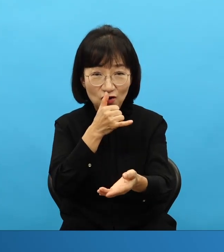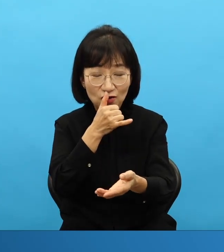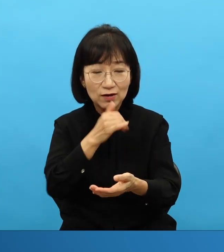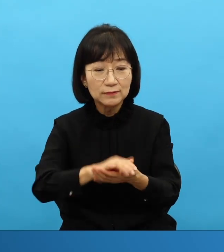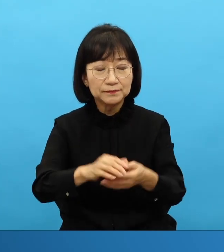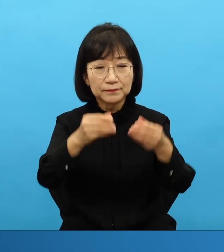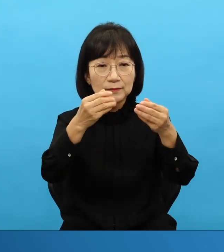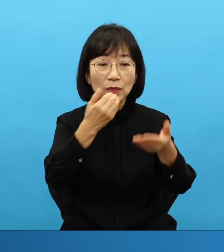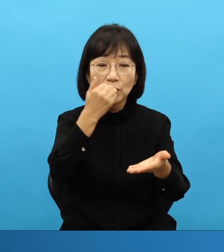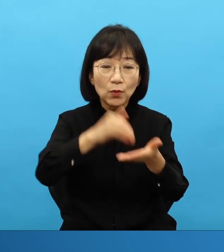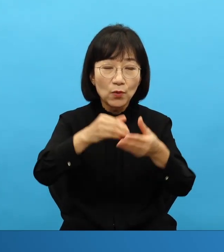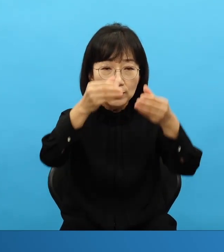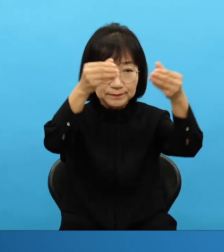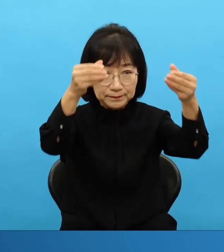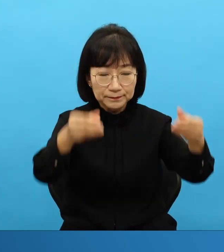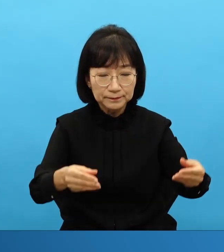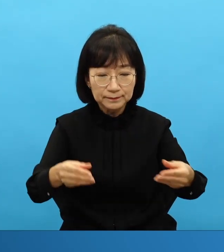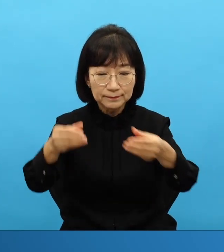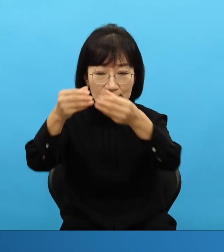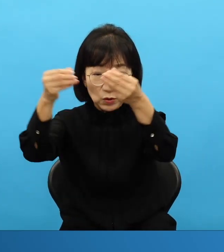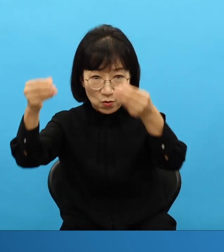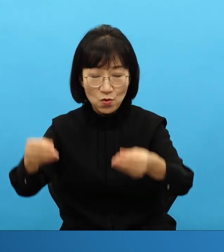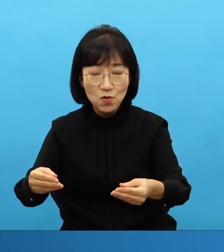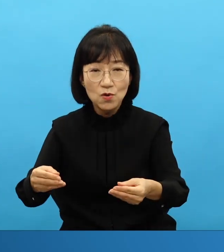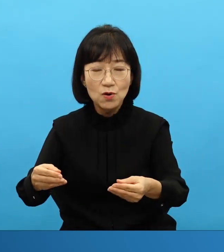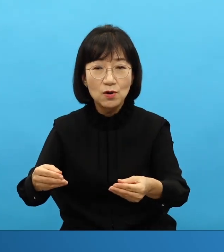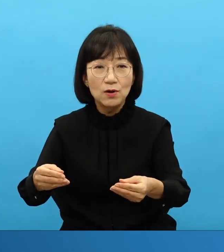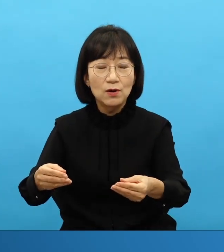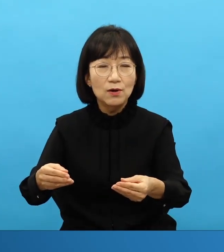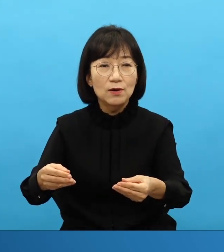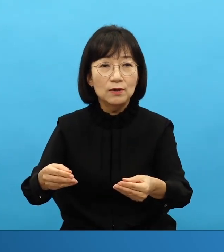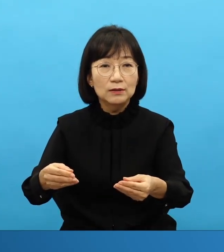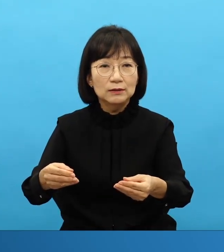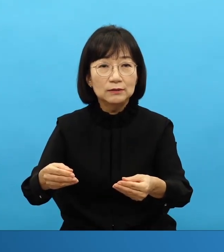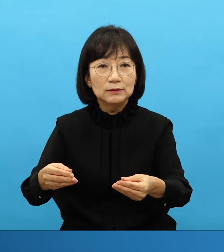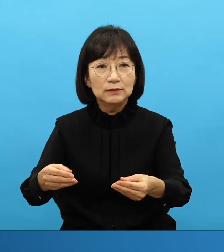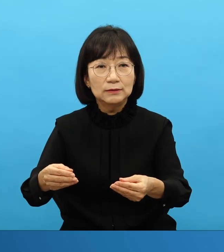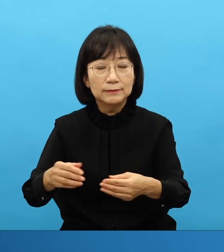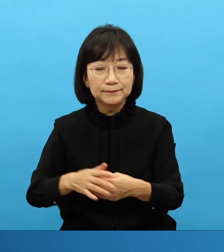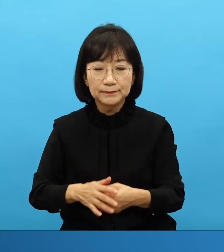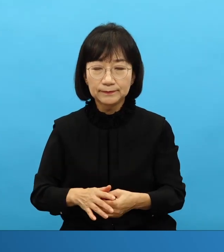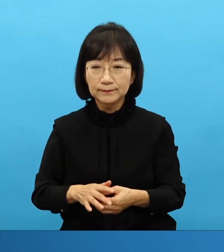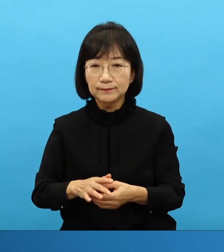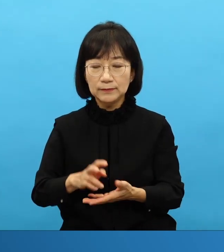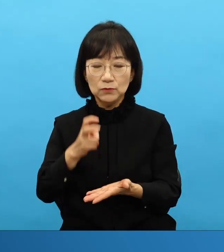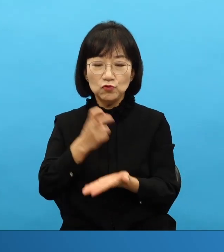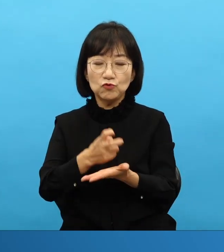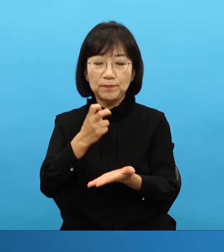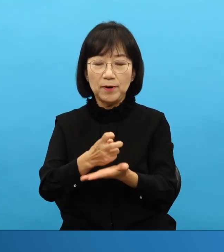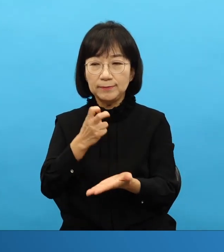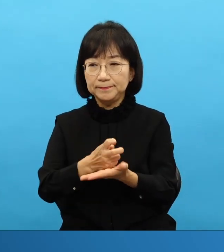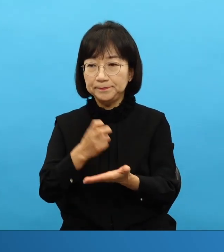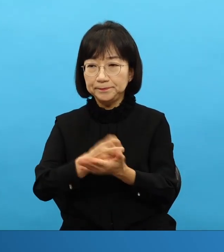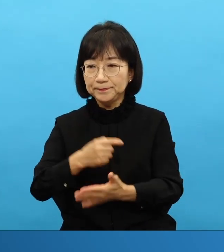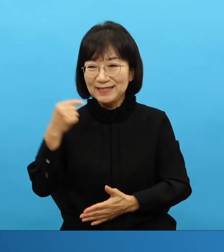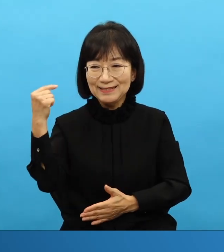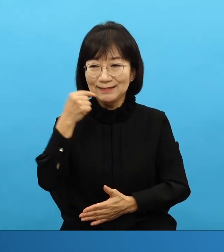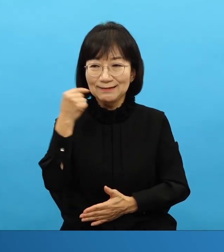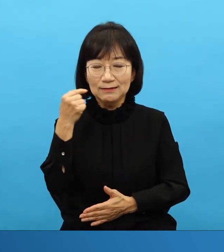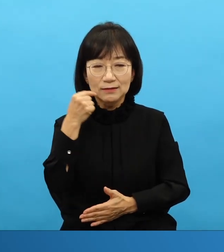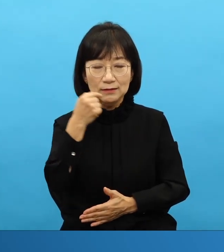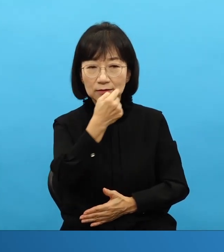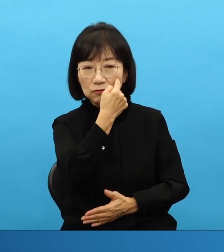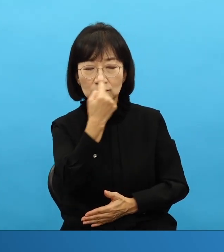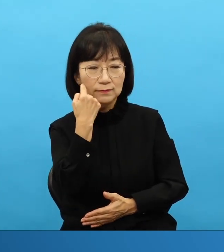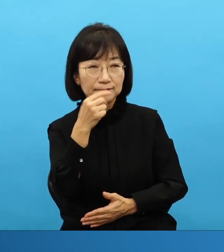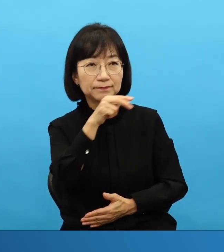증거판을 이 돌비를 율법의 눈으로 보면 뭐로 봅니까? 这个证据板，这个石碑，如果